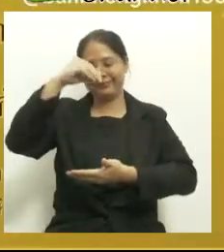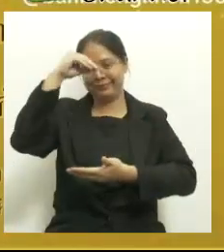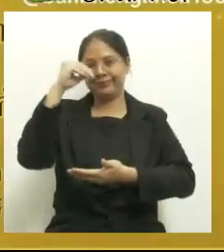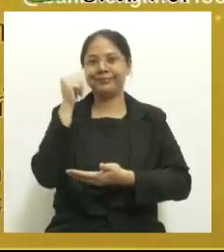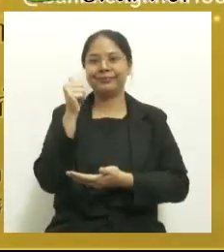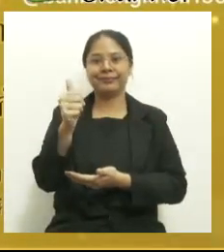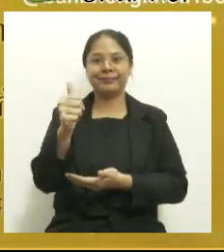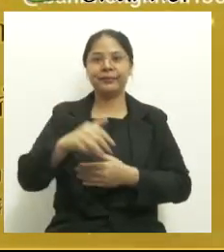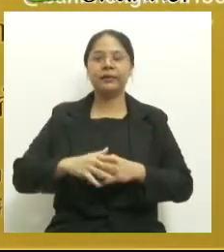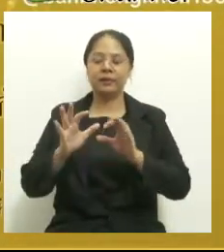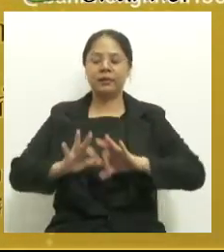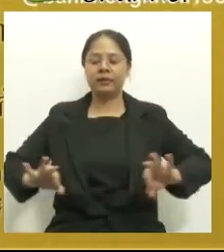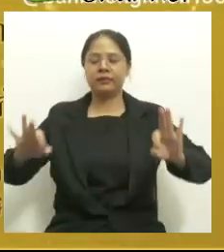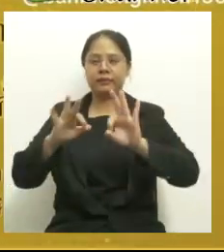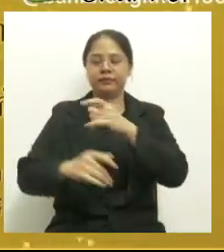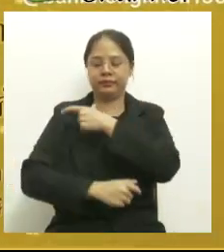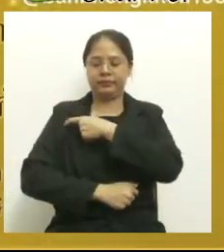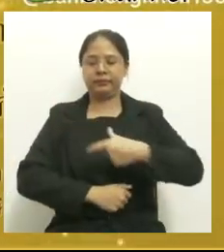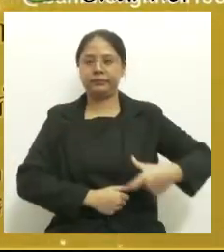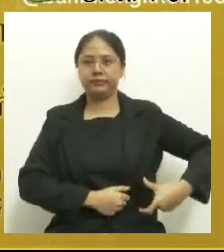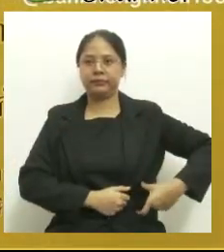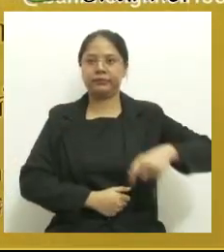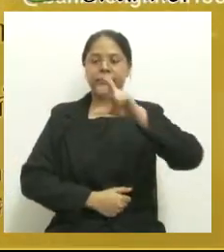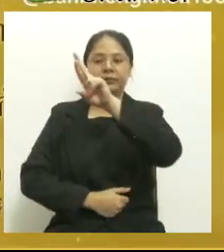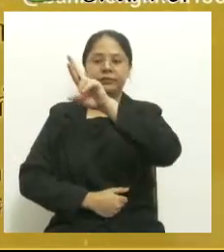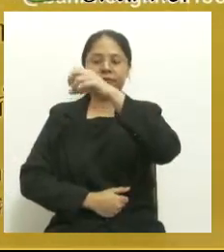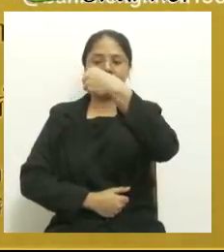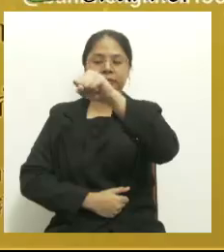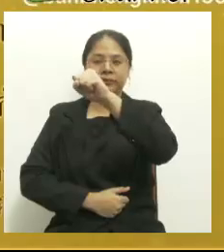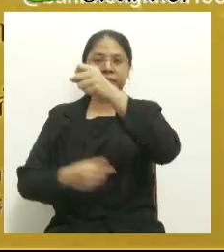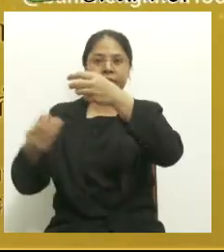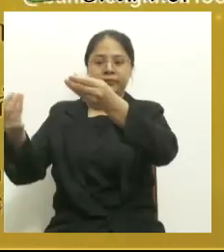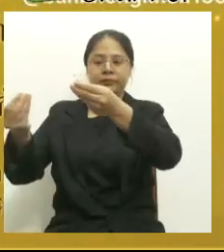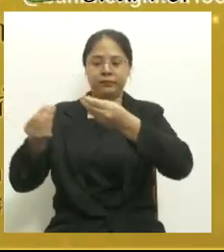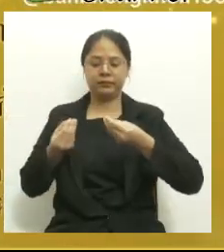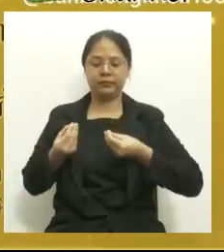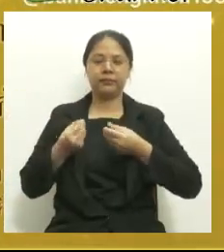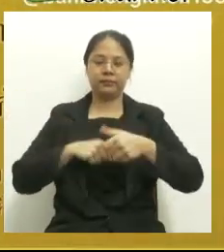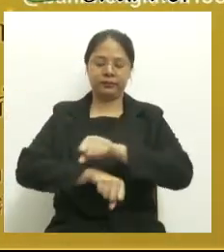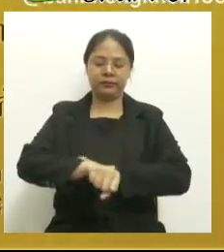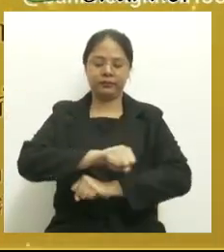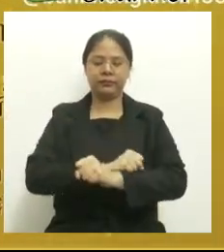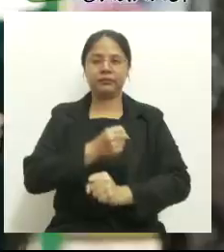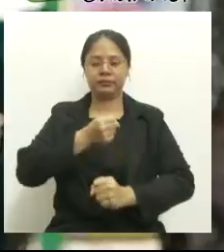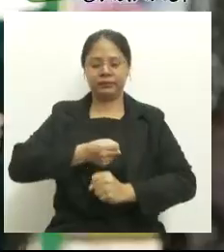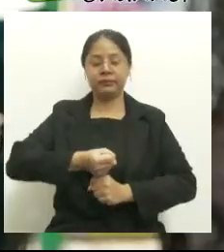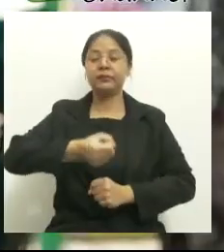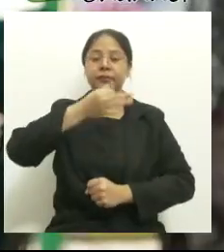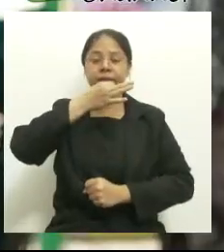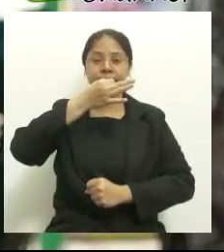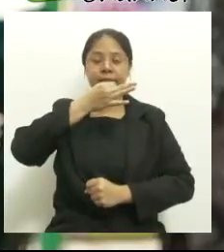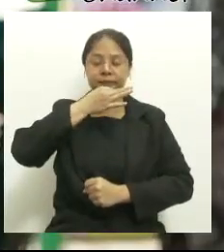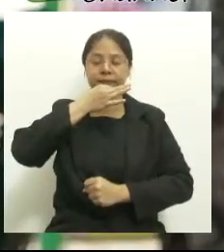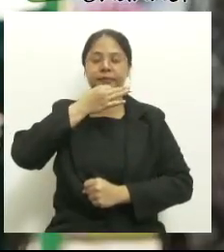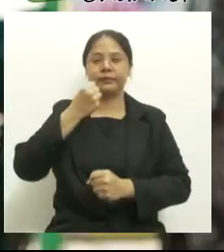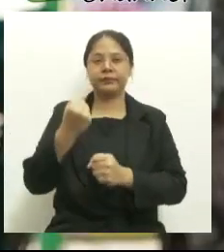คะยังน้อมนำพระบรมราโชบายของในหลวงรัชกาลที่10สู่การปฏิบัตินะคะในด้านของการมีงานทำมีอาชีพมีการฝึกทักษ